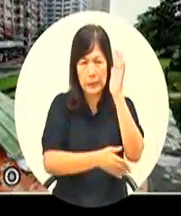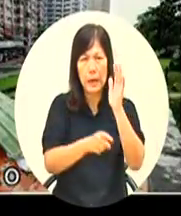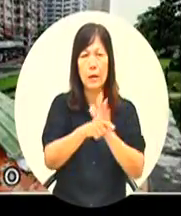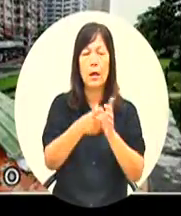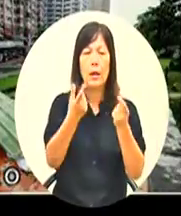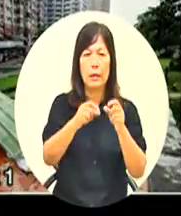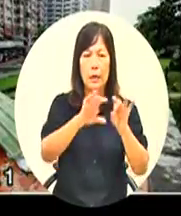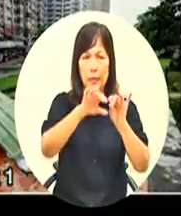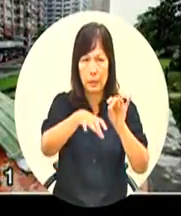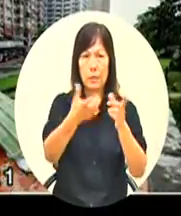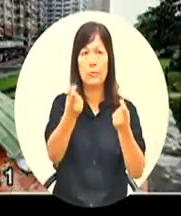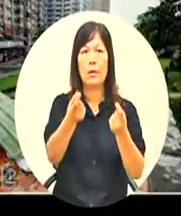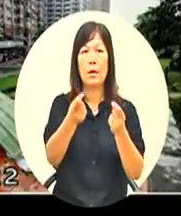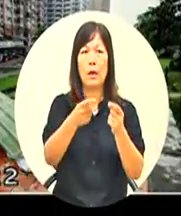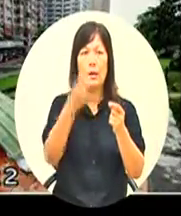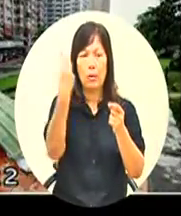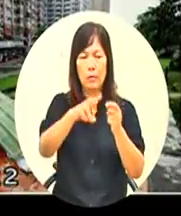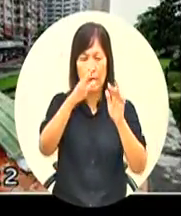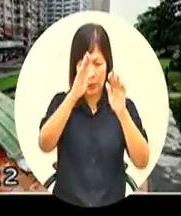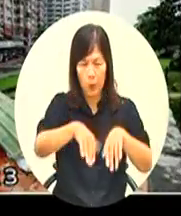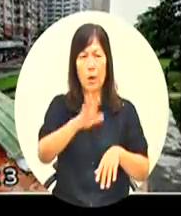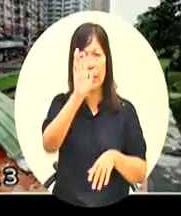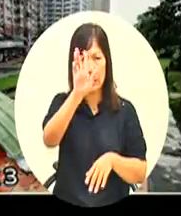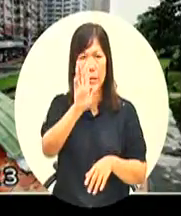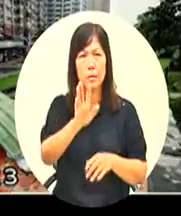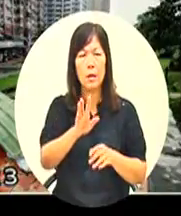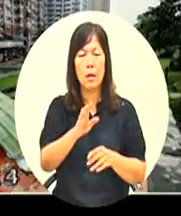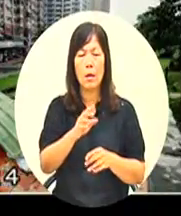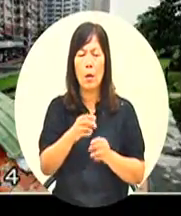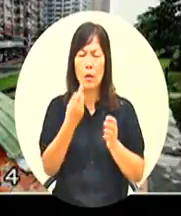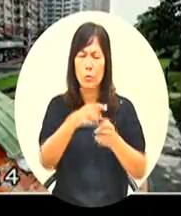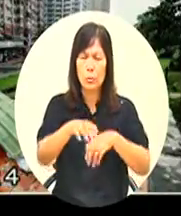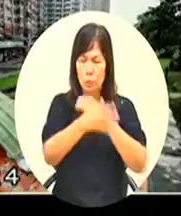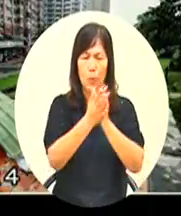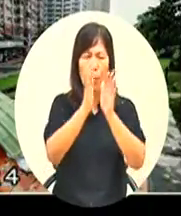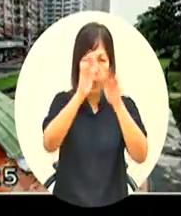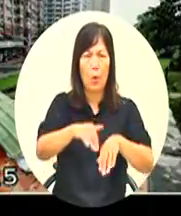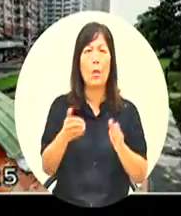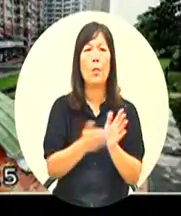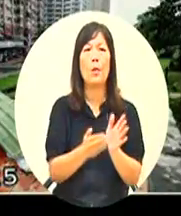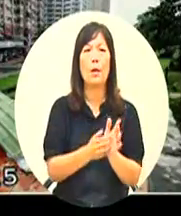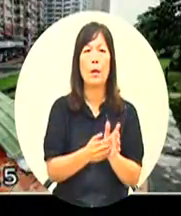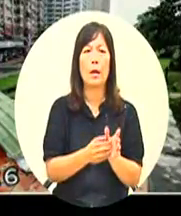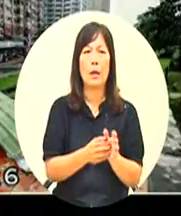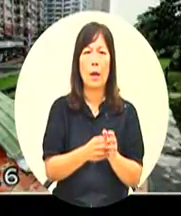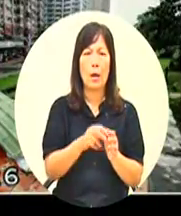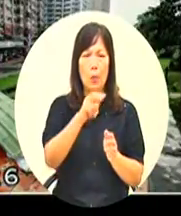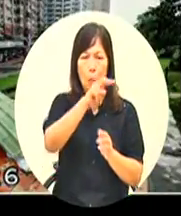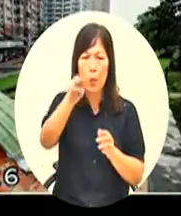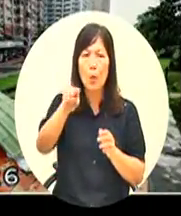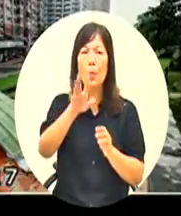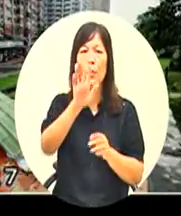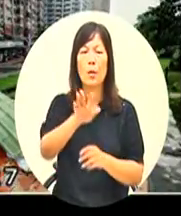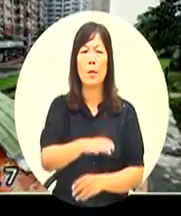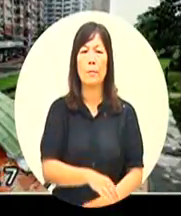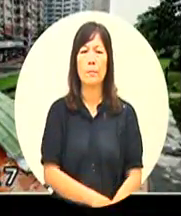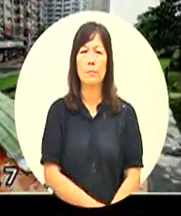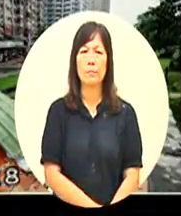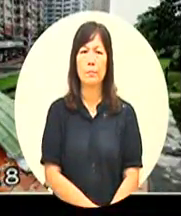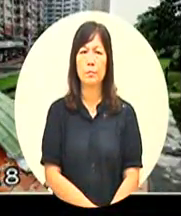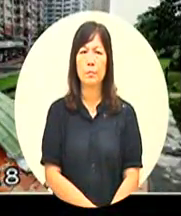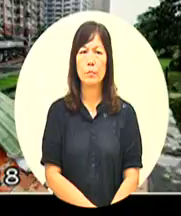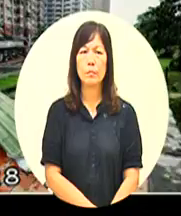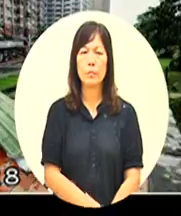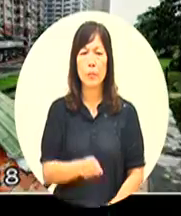同那个地方就又垮了一次，整个都垮下来。你看整个都垮下，这是从城墙看下去，这是从城墙看上去哈。